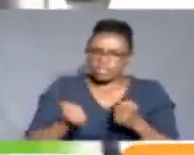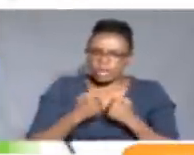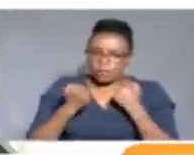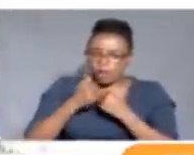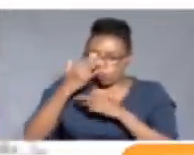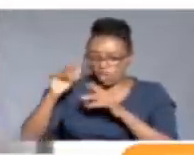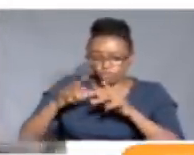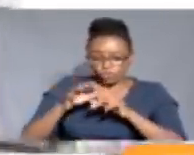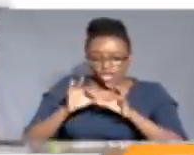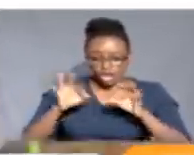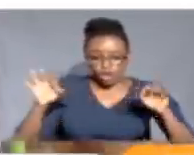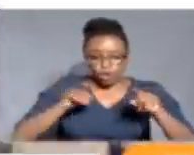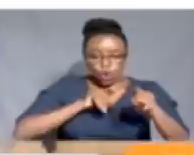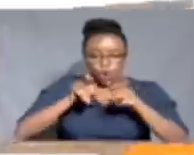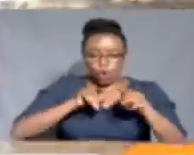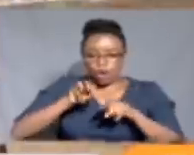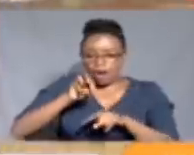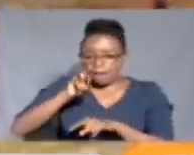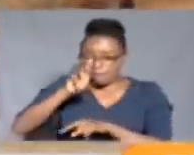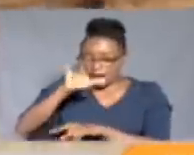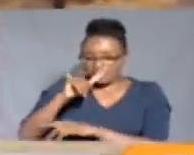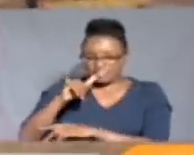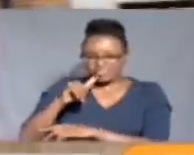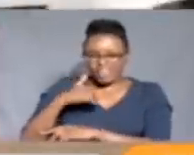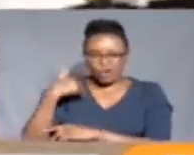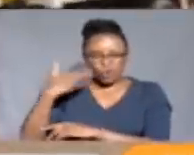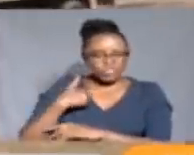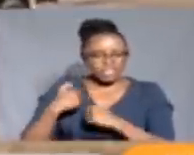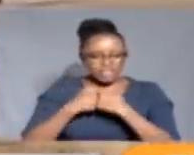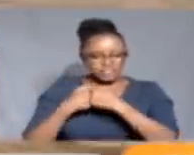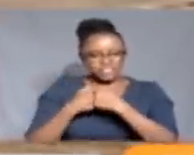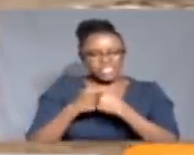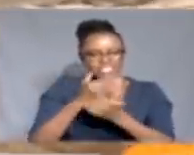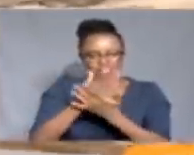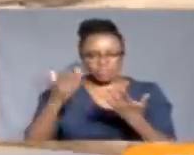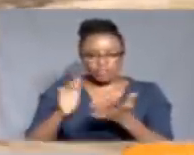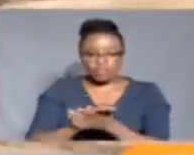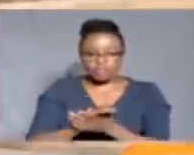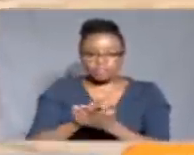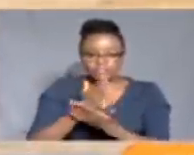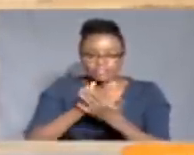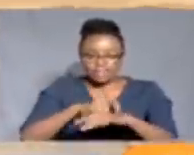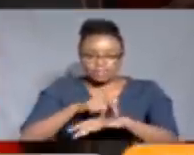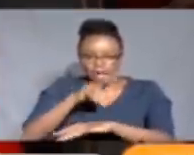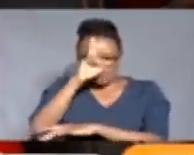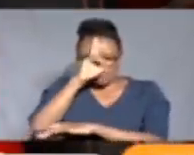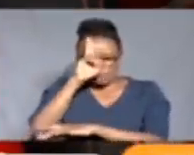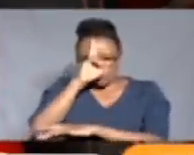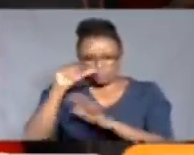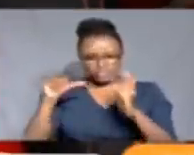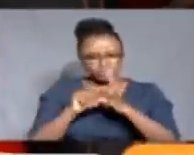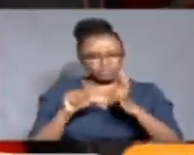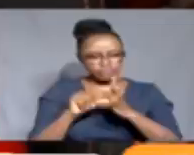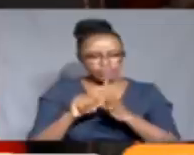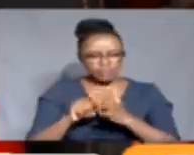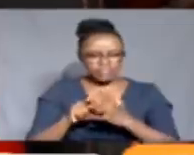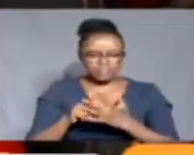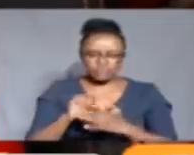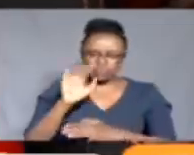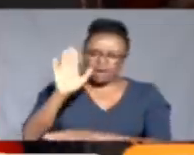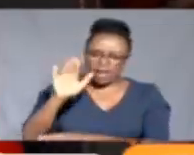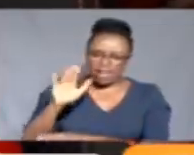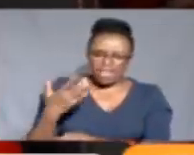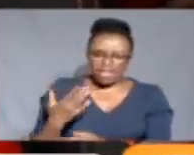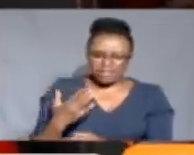long journey, Mercy meets other challenges. Sasa zingine sasa polisi nao ni shida tu. Mara unasimamishwa